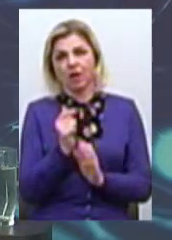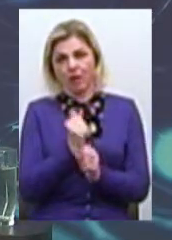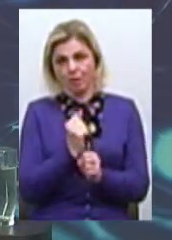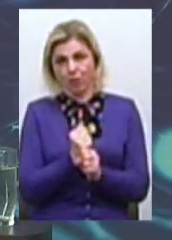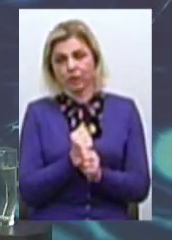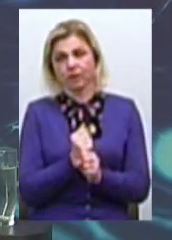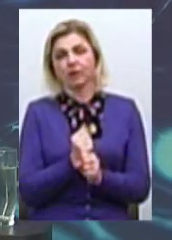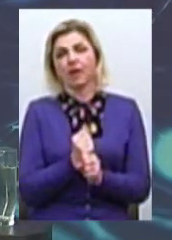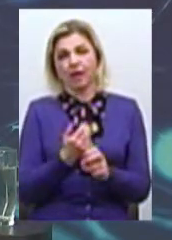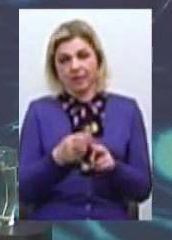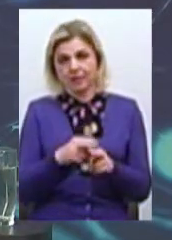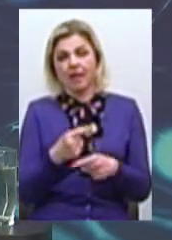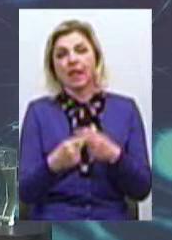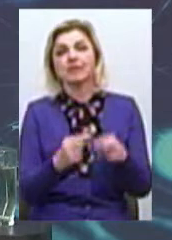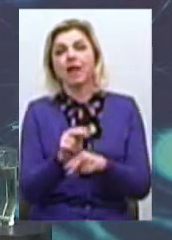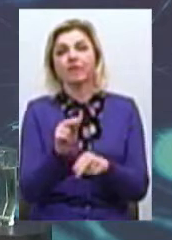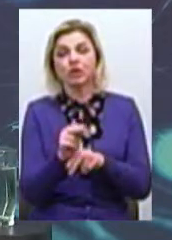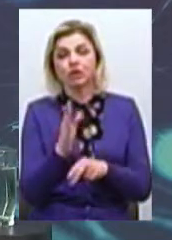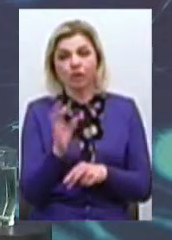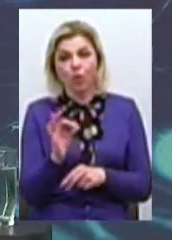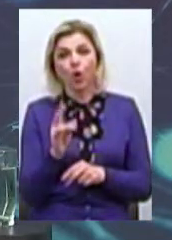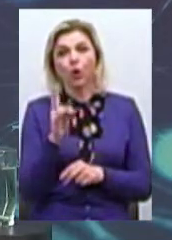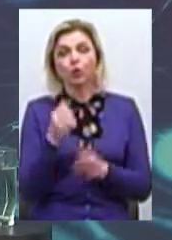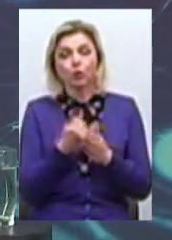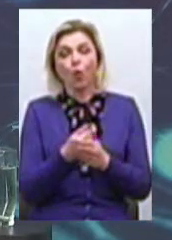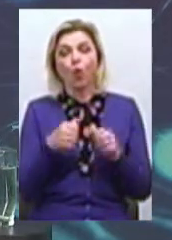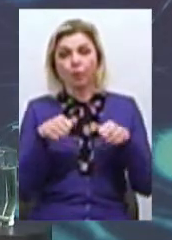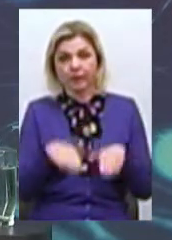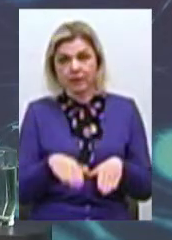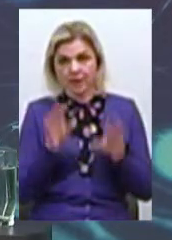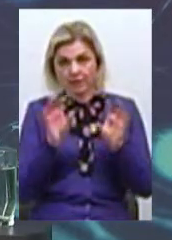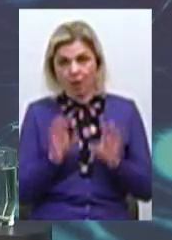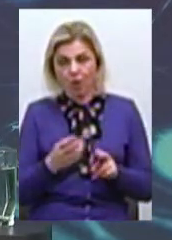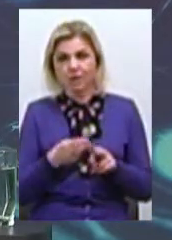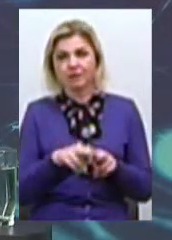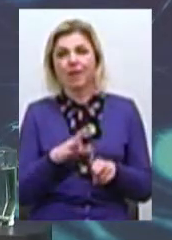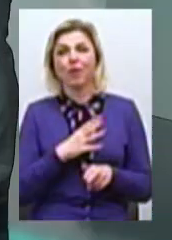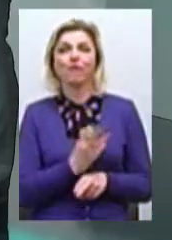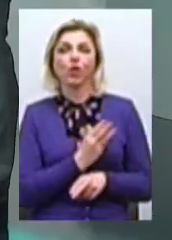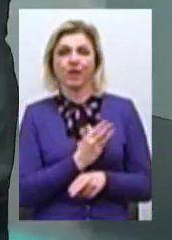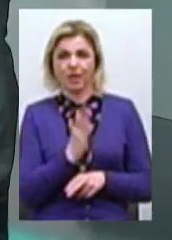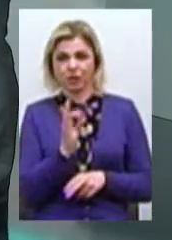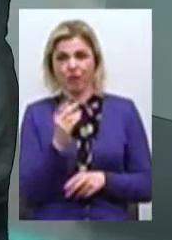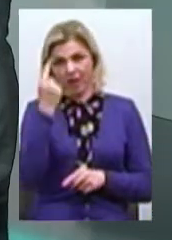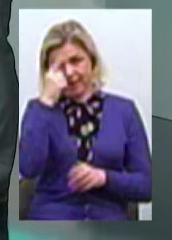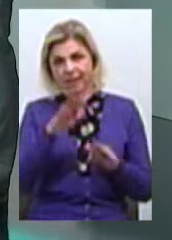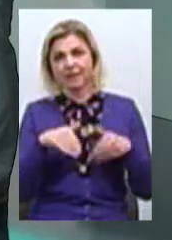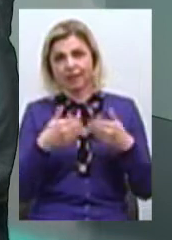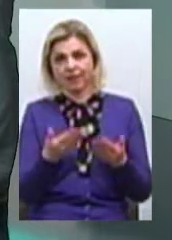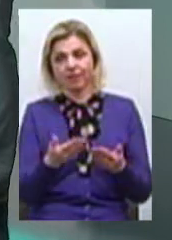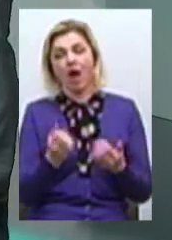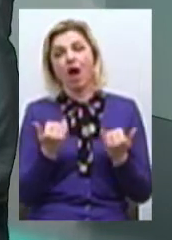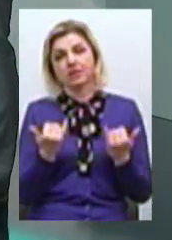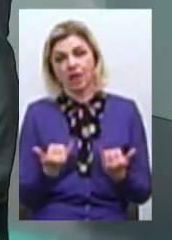вже працює наставництво. Але до прийняття закону це було таке волонтерство і ініціатива, як одна